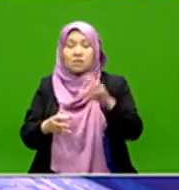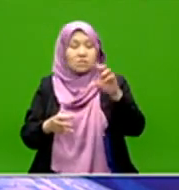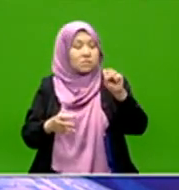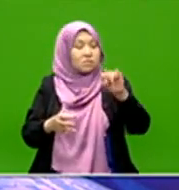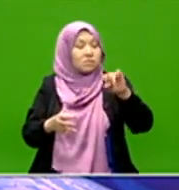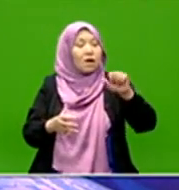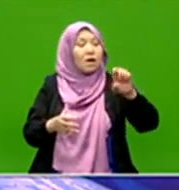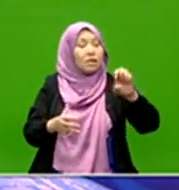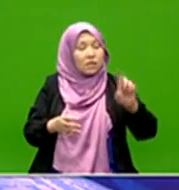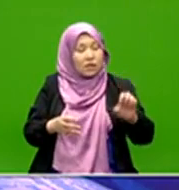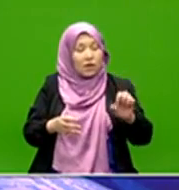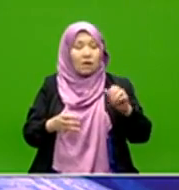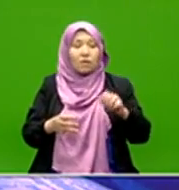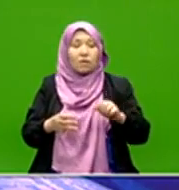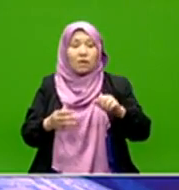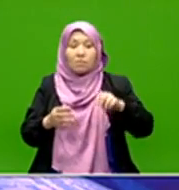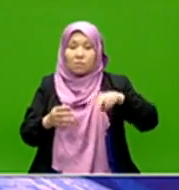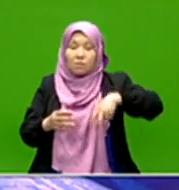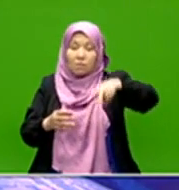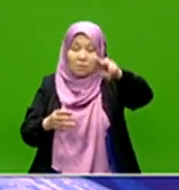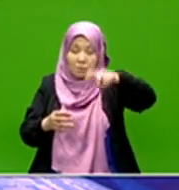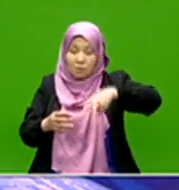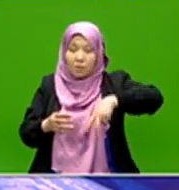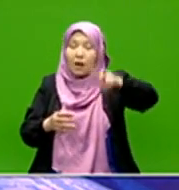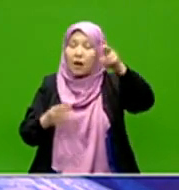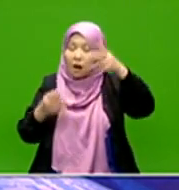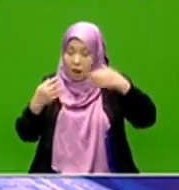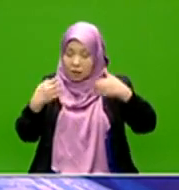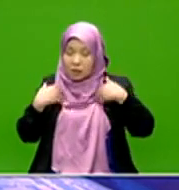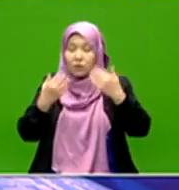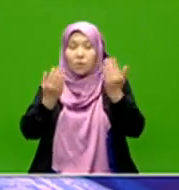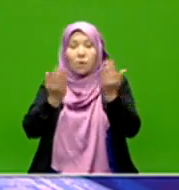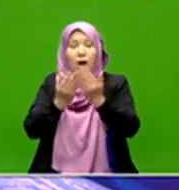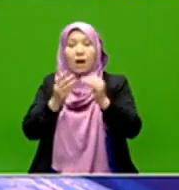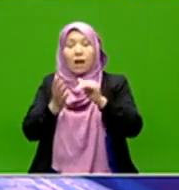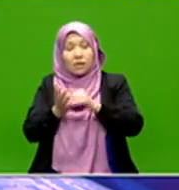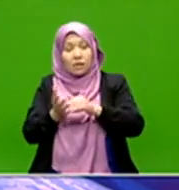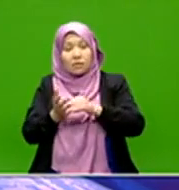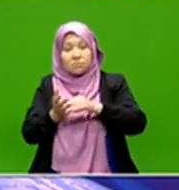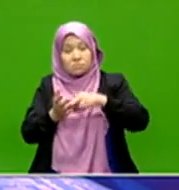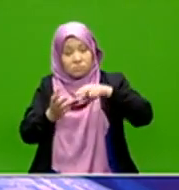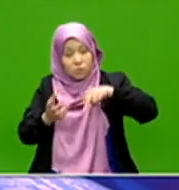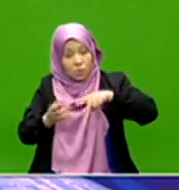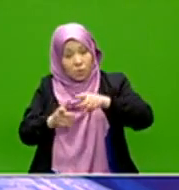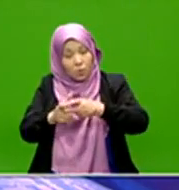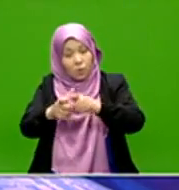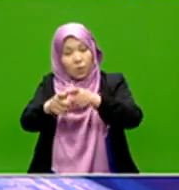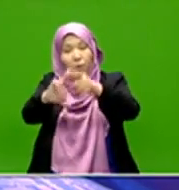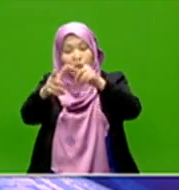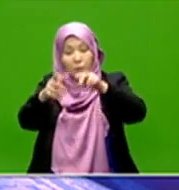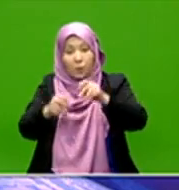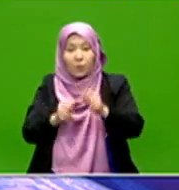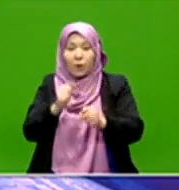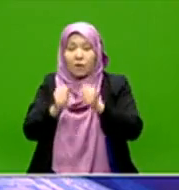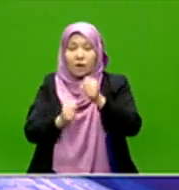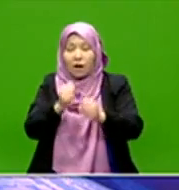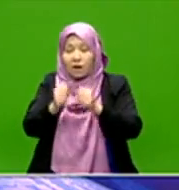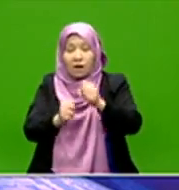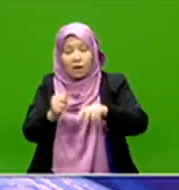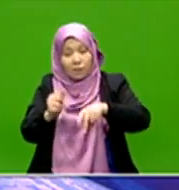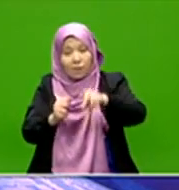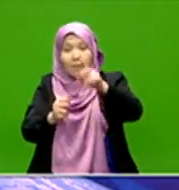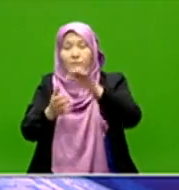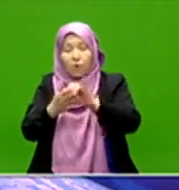lagi, rabbighfir warham wa'fu watakarram watajawaz amma ta'lam innaka ta'lamu ma la na'lam innaka